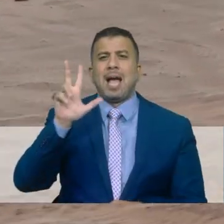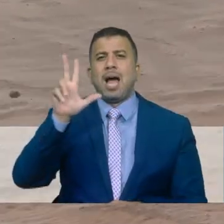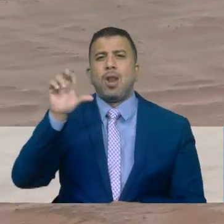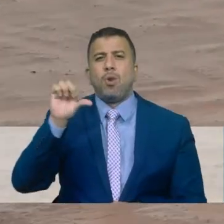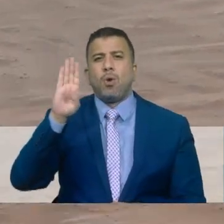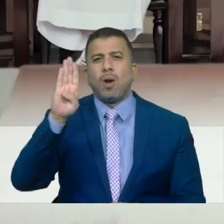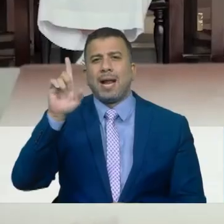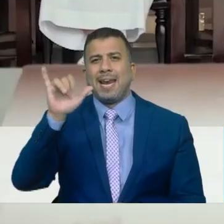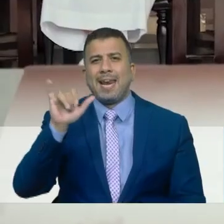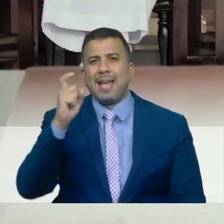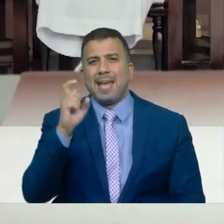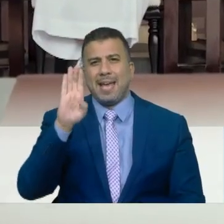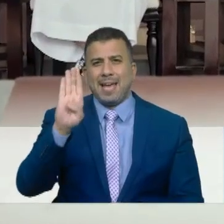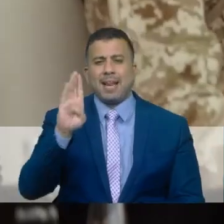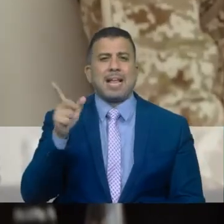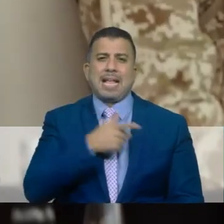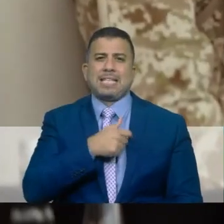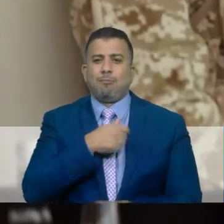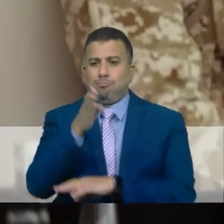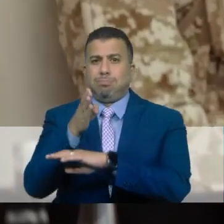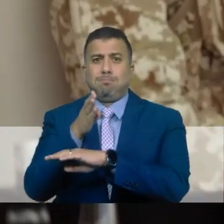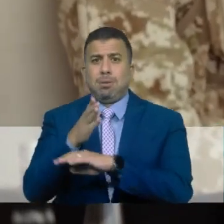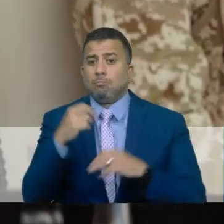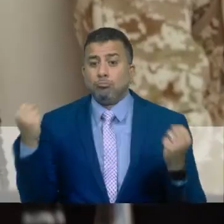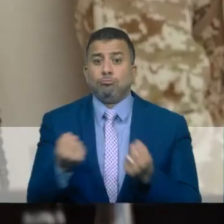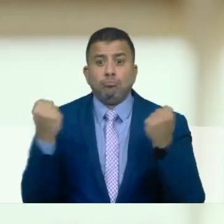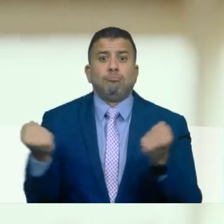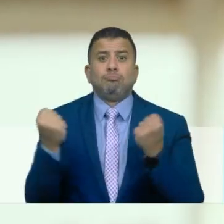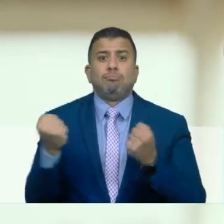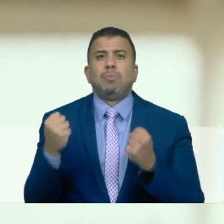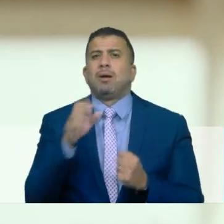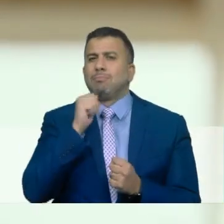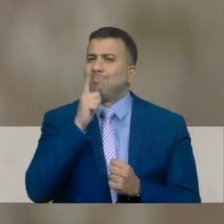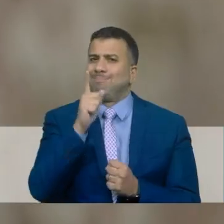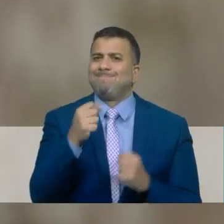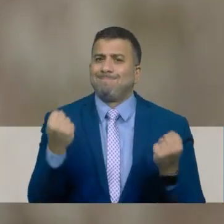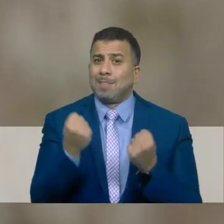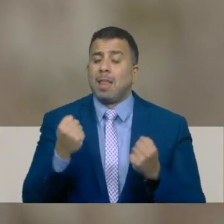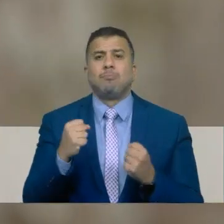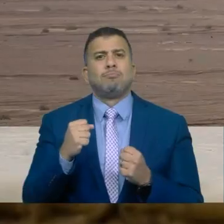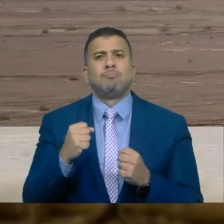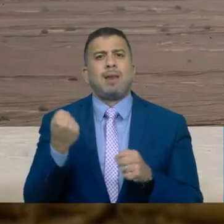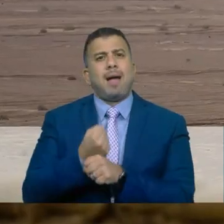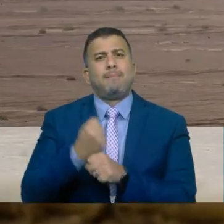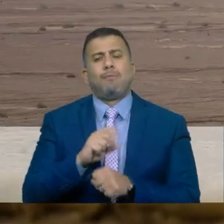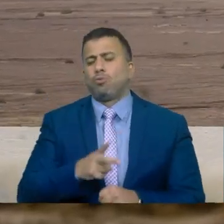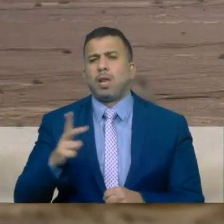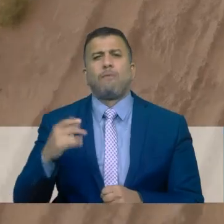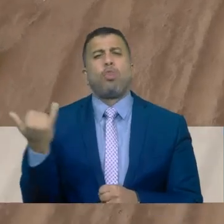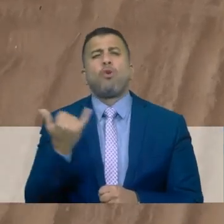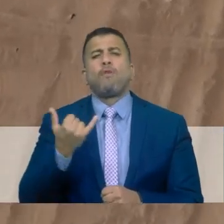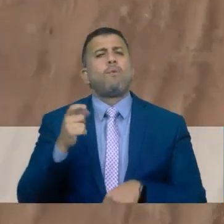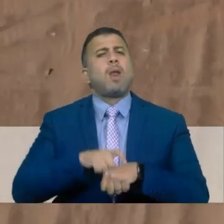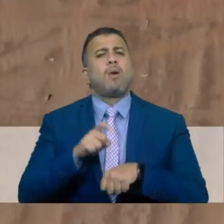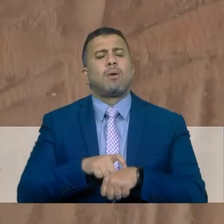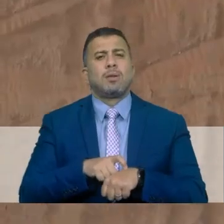الى تنميه القدرات والمهارات القتاليه بجانب تاهيلهم وتدريبهم للعمل في مختلف